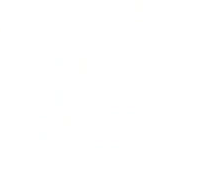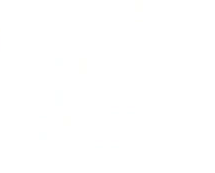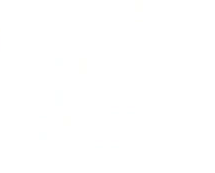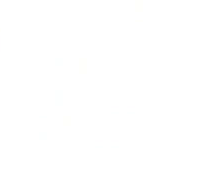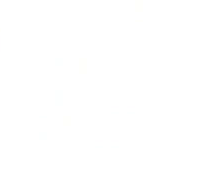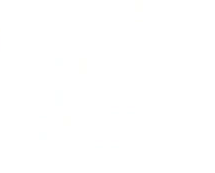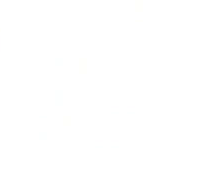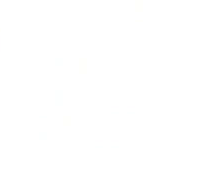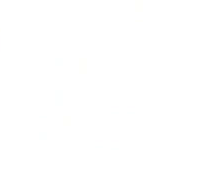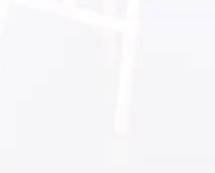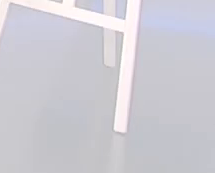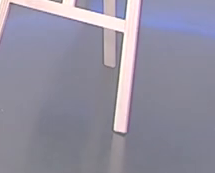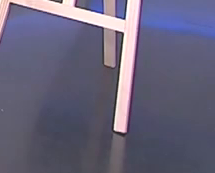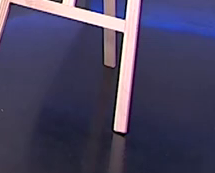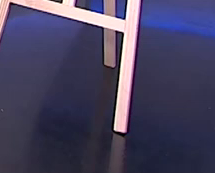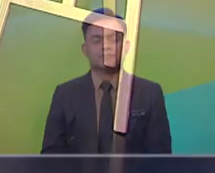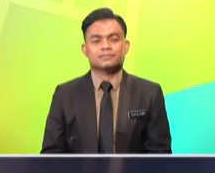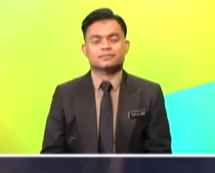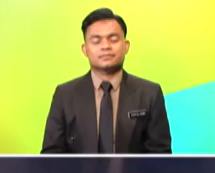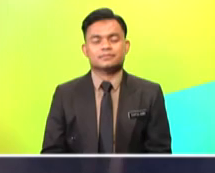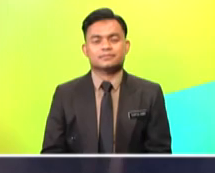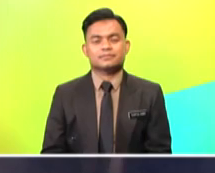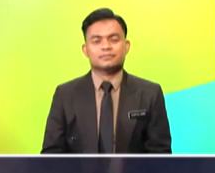TV KPM.